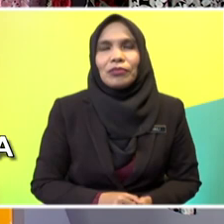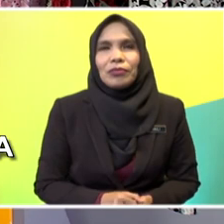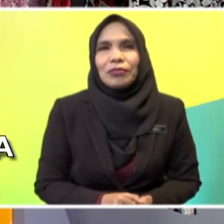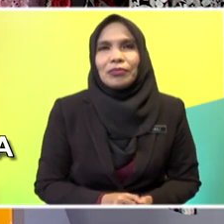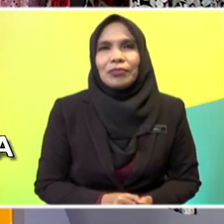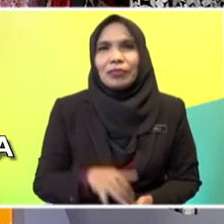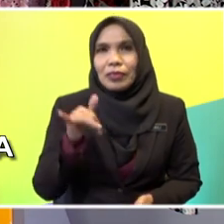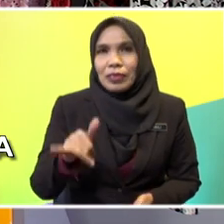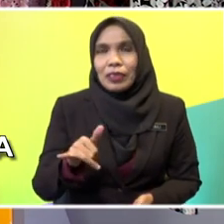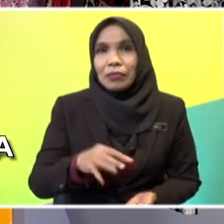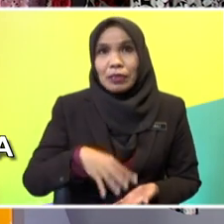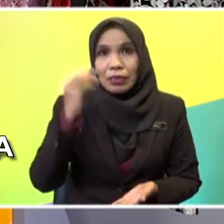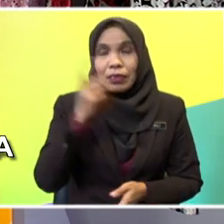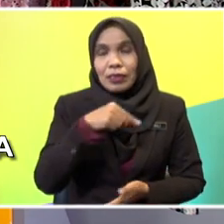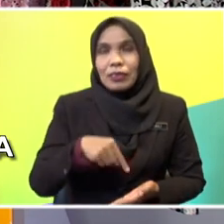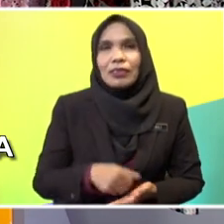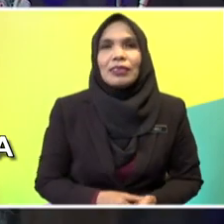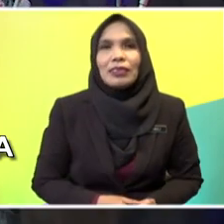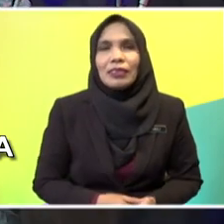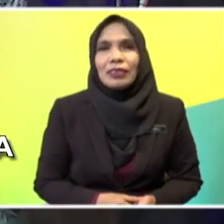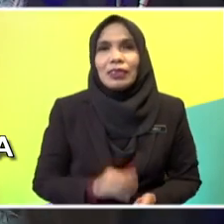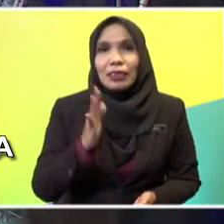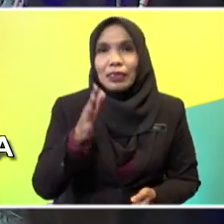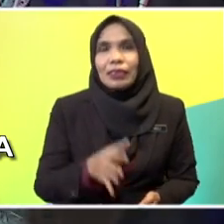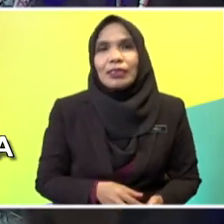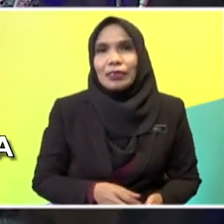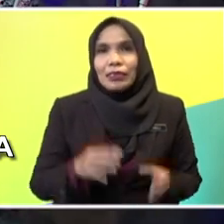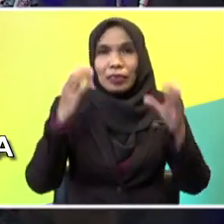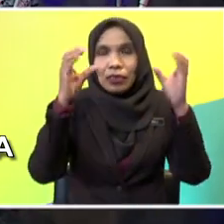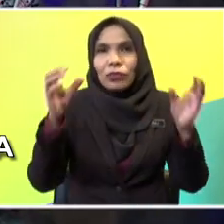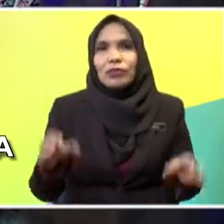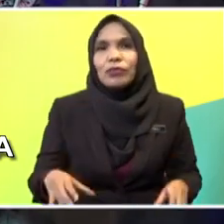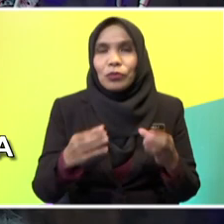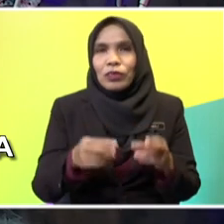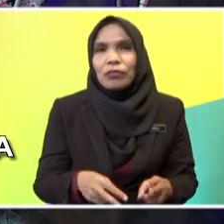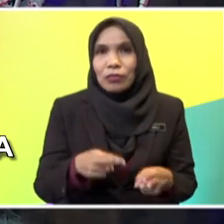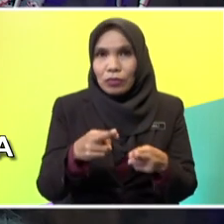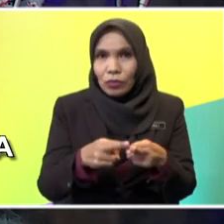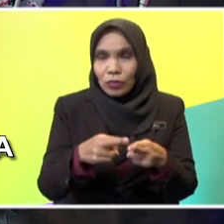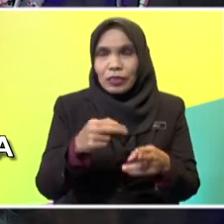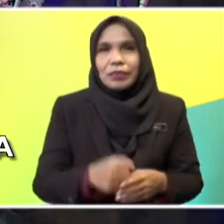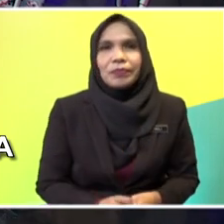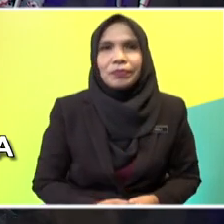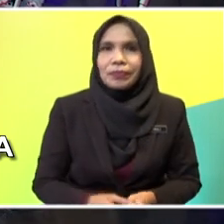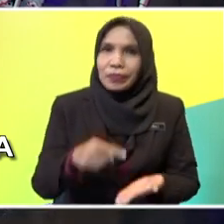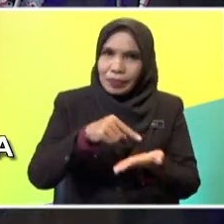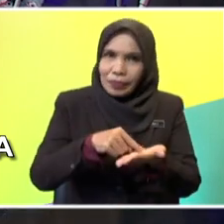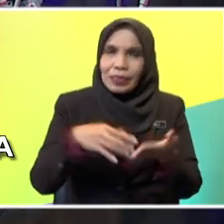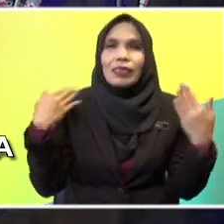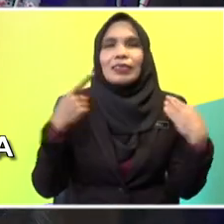membuat sedikit rumusan bersama dengan Cikgu Natra. Silakan. Baik. Ini ialah pola yang siap